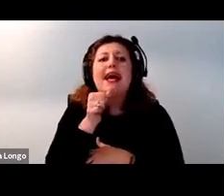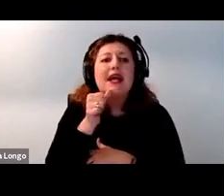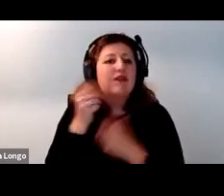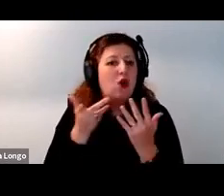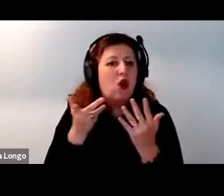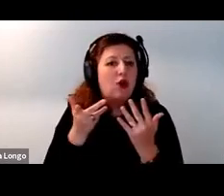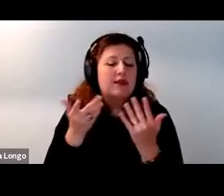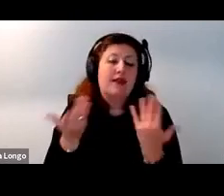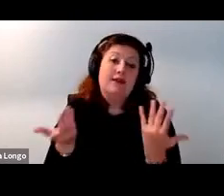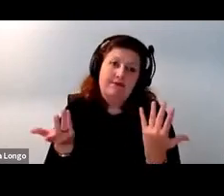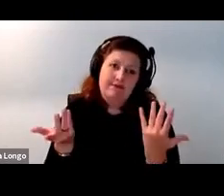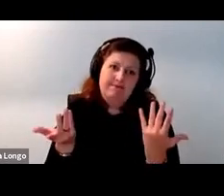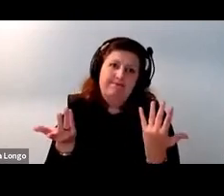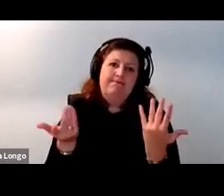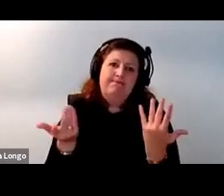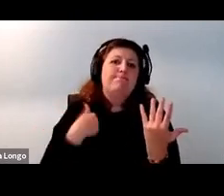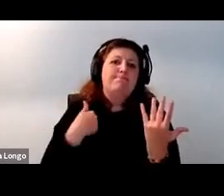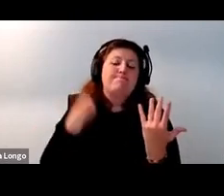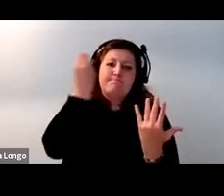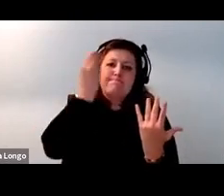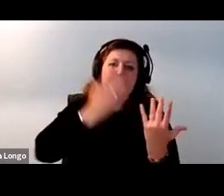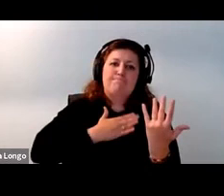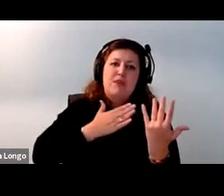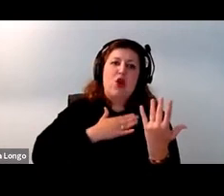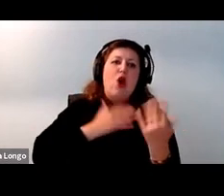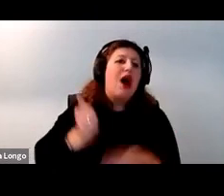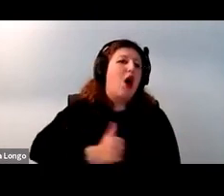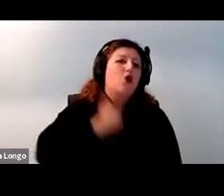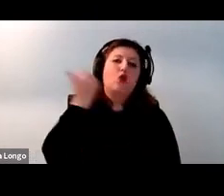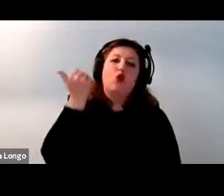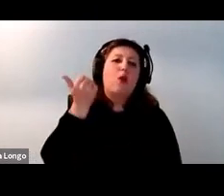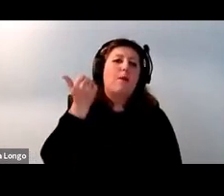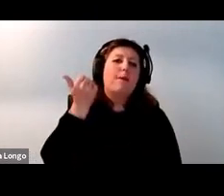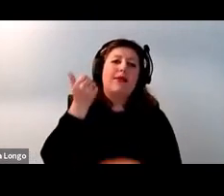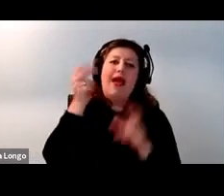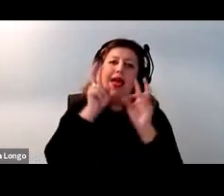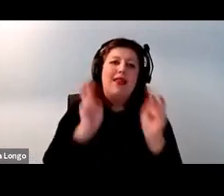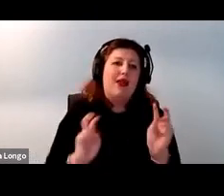l'aspetto energetico e di autonomia, devo dire, mi